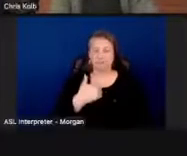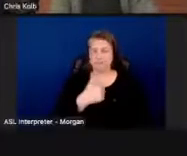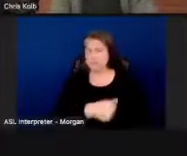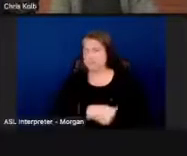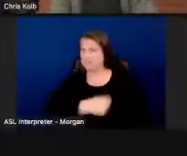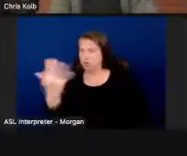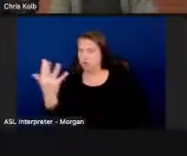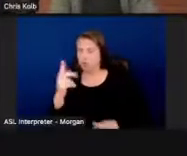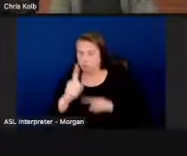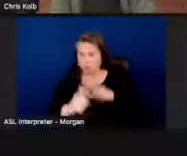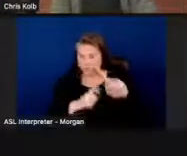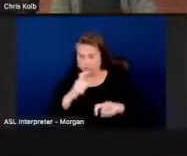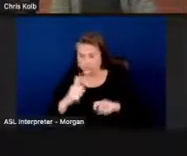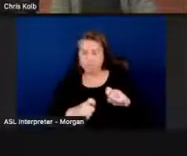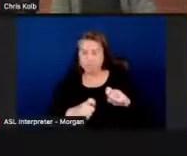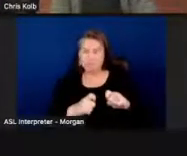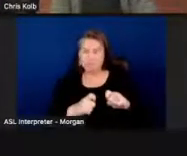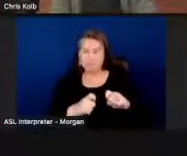6,900.